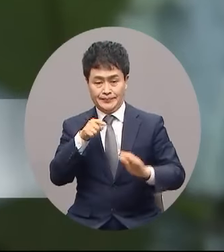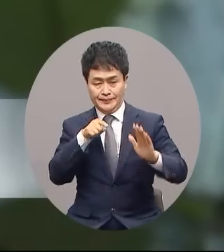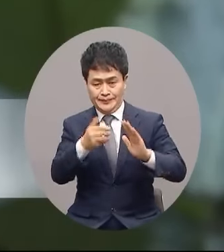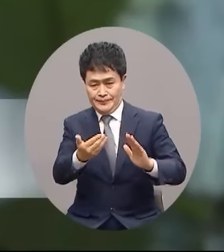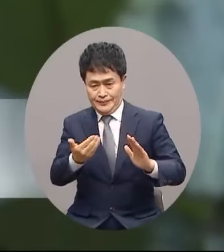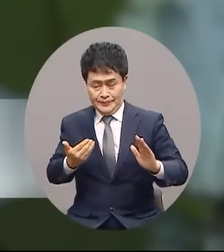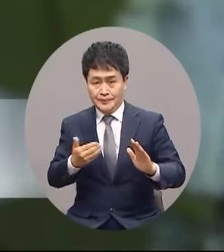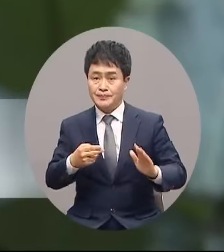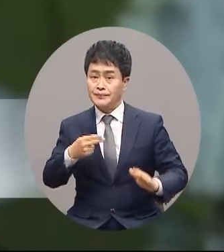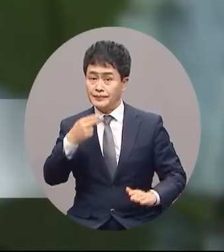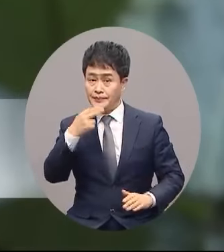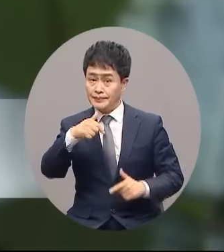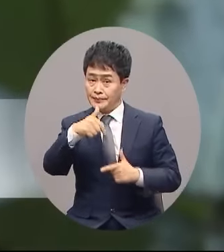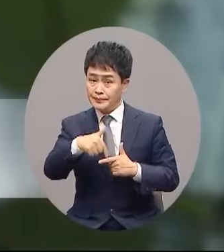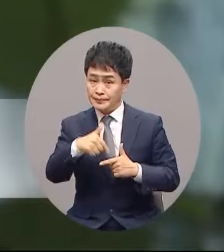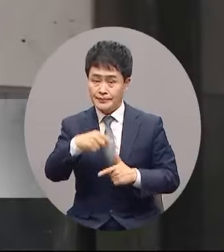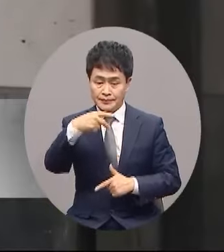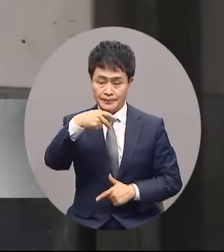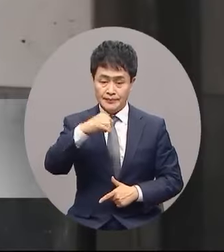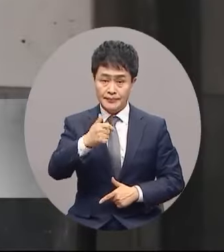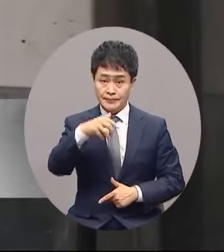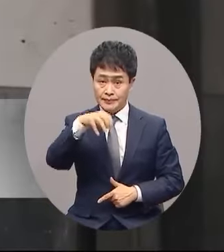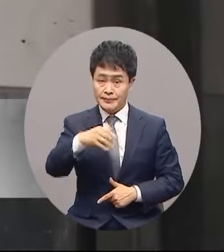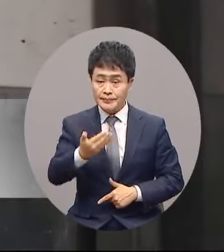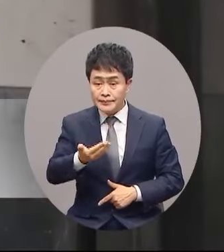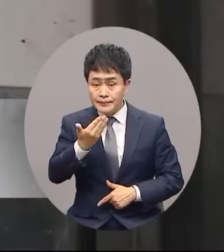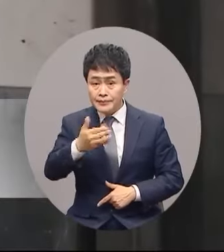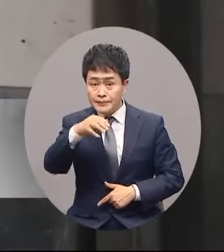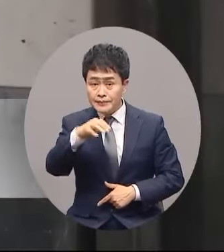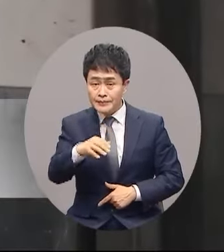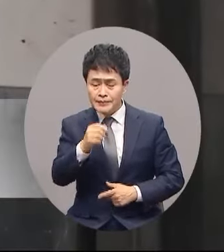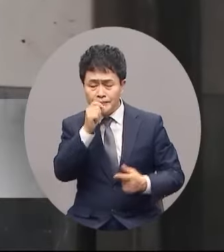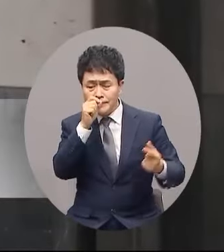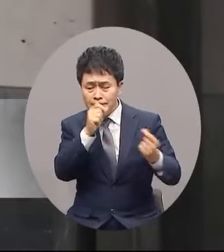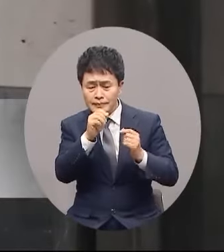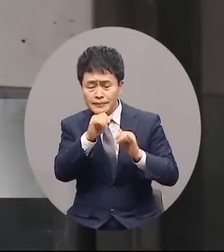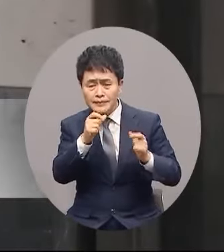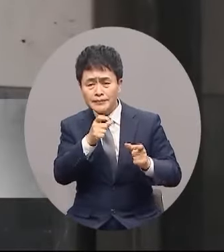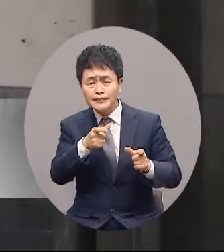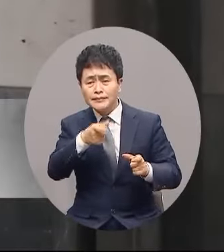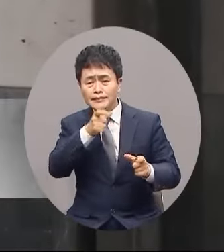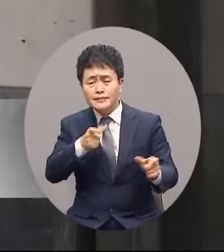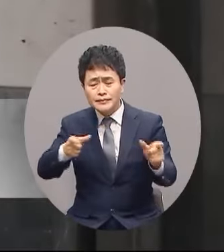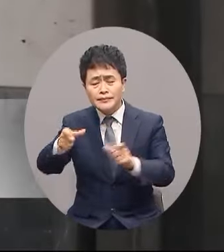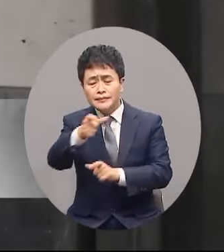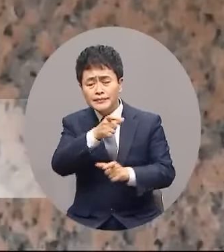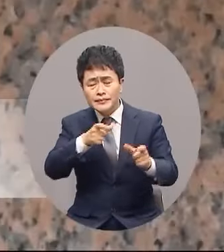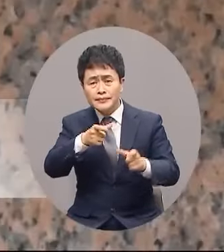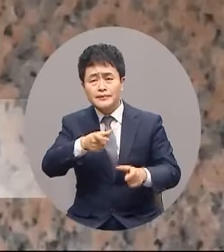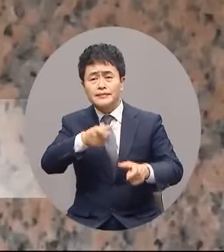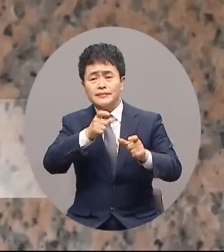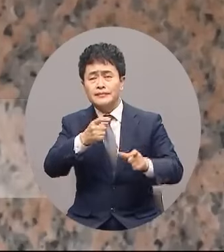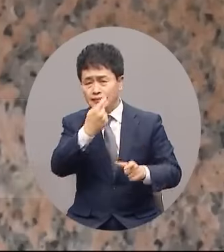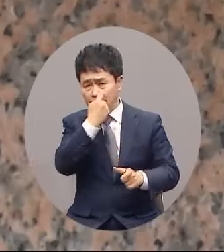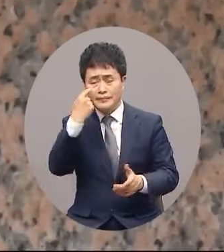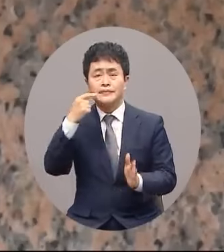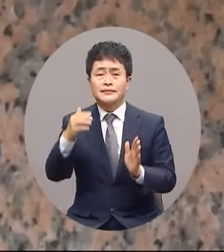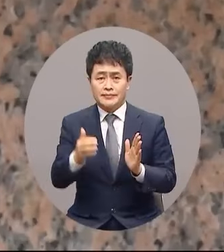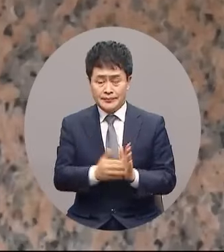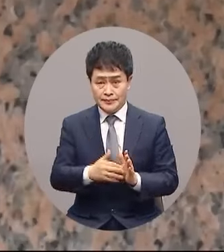전에도 서울강남구 신사동 한식당에서 지인들과 술자리를 가진 정황도 추가로